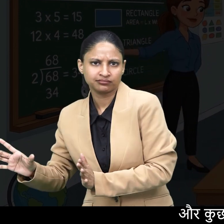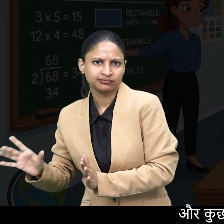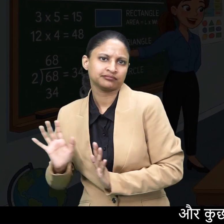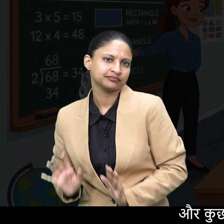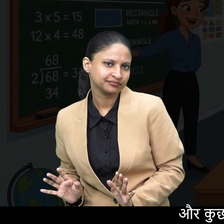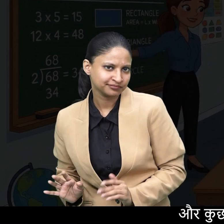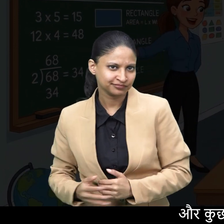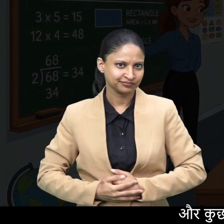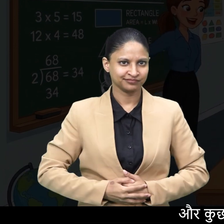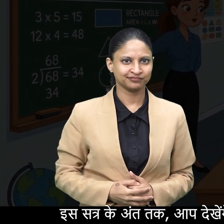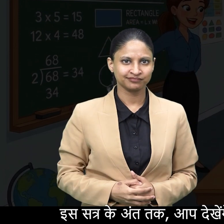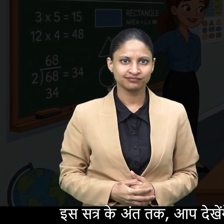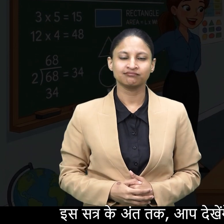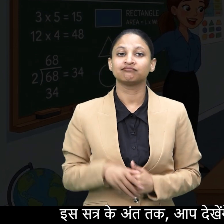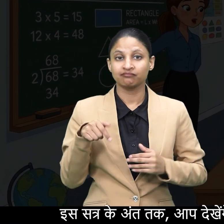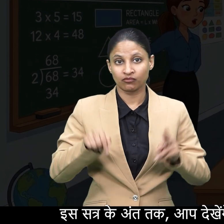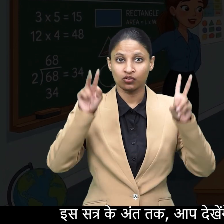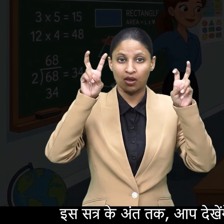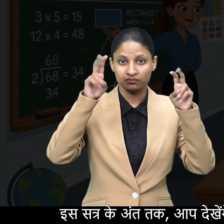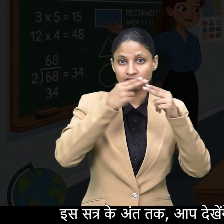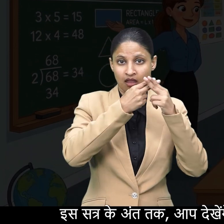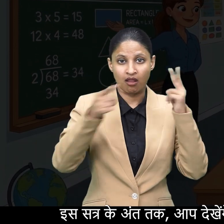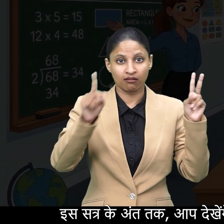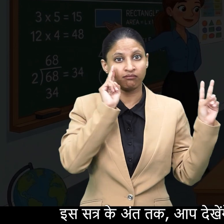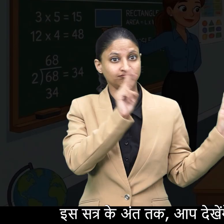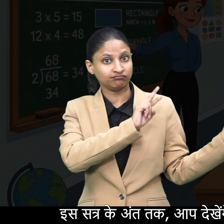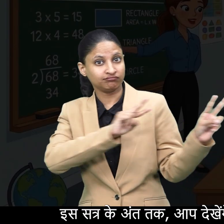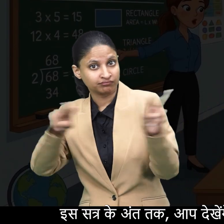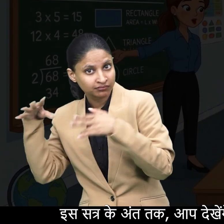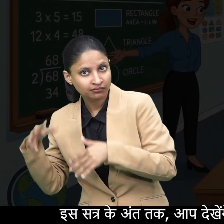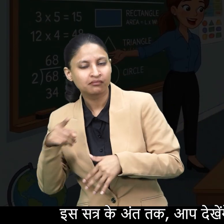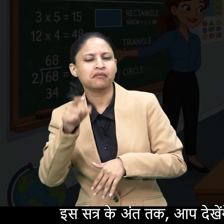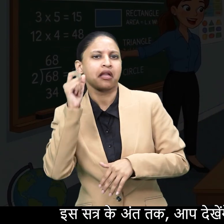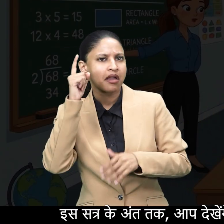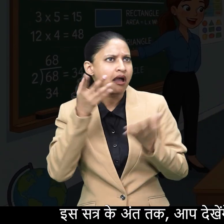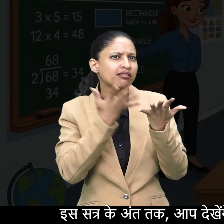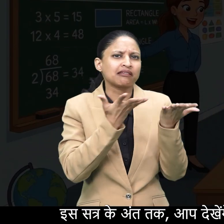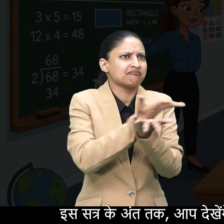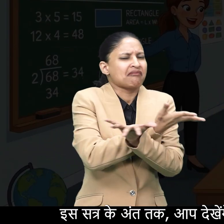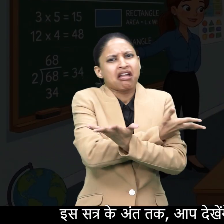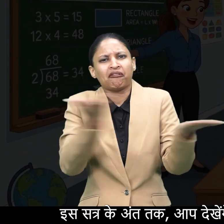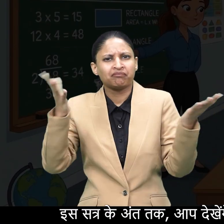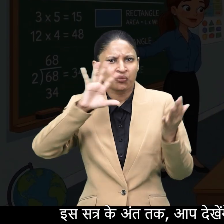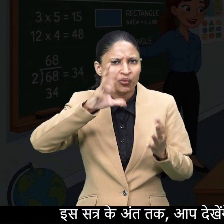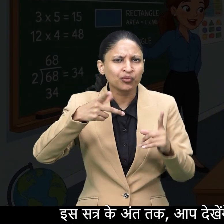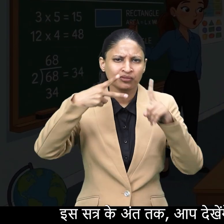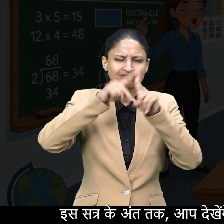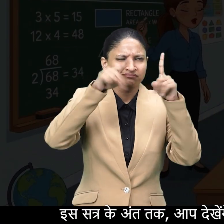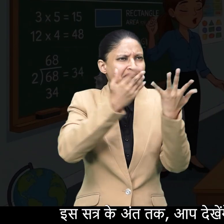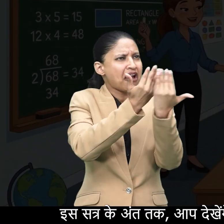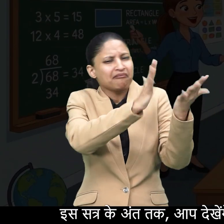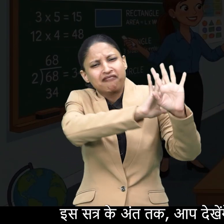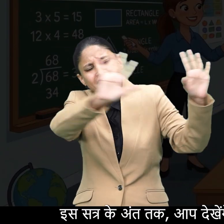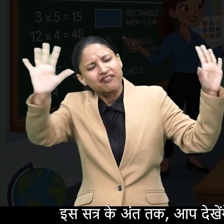सिर्फ स्लाइड कर सकते हैं। इस सत्र के अंत तक आप देखेंगे कि हमारे चारों ओर हर जगह आकार छिपे हुए